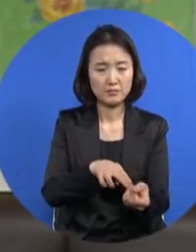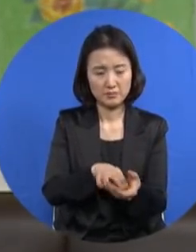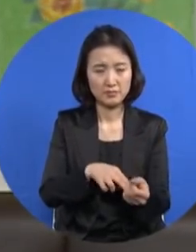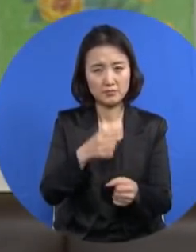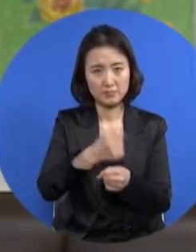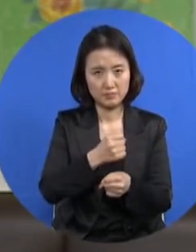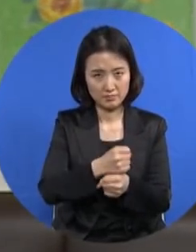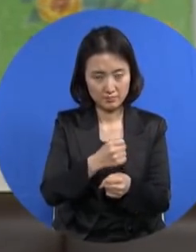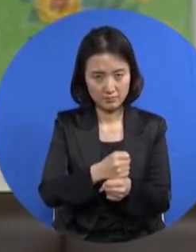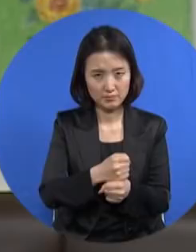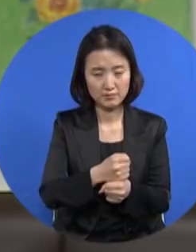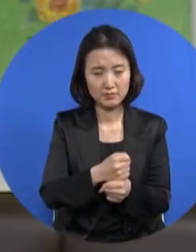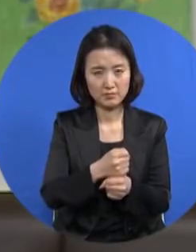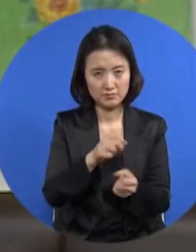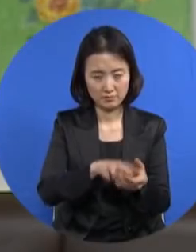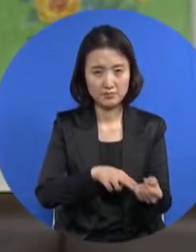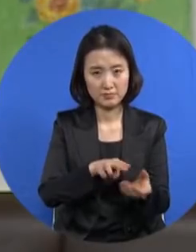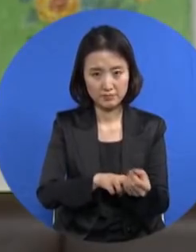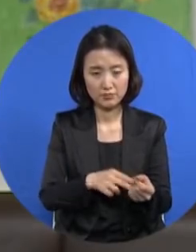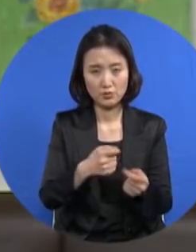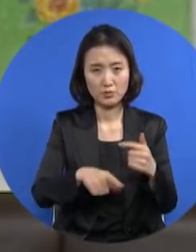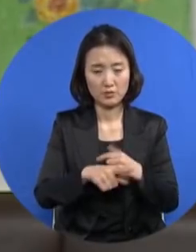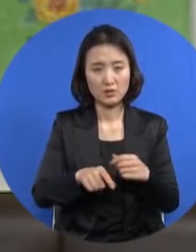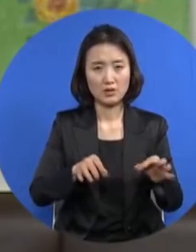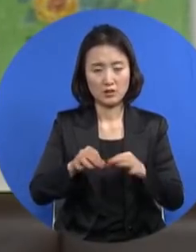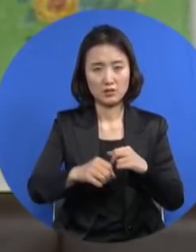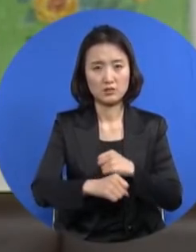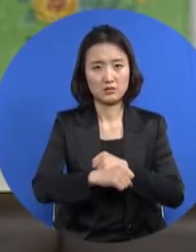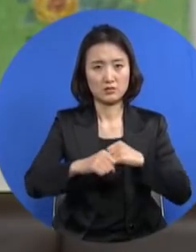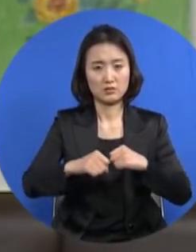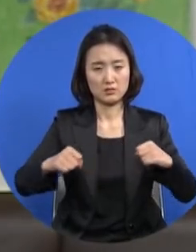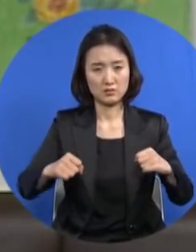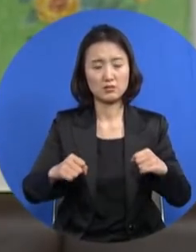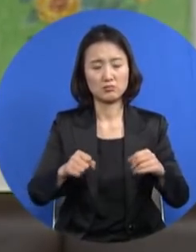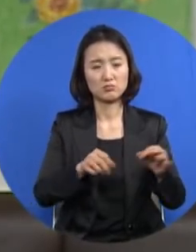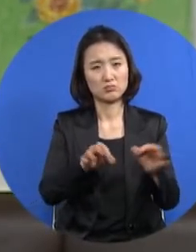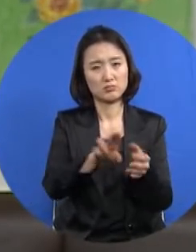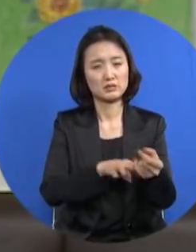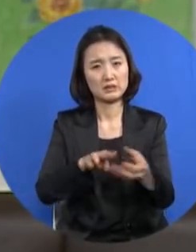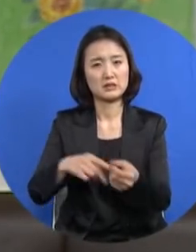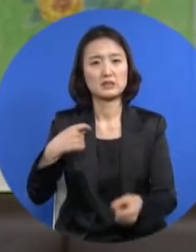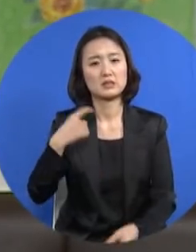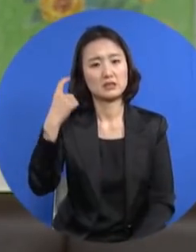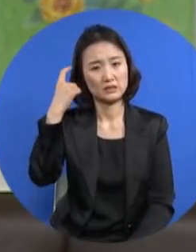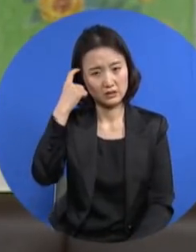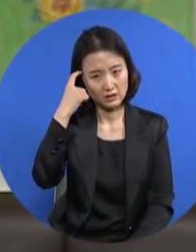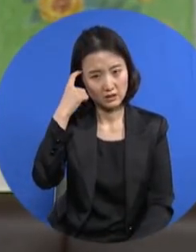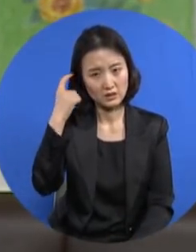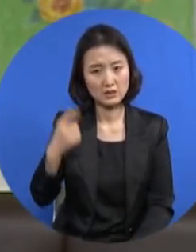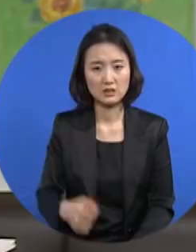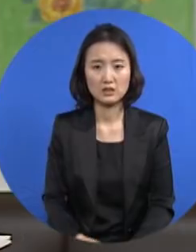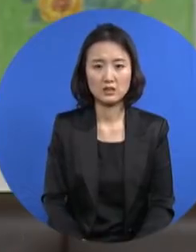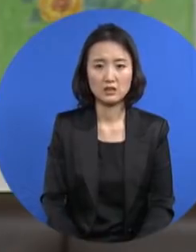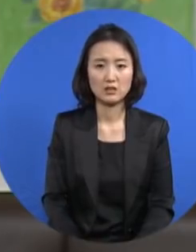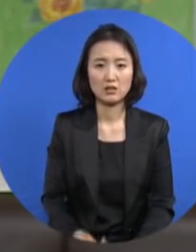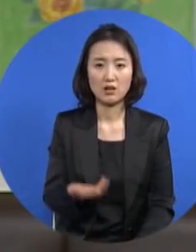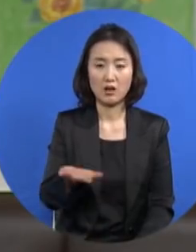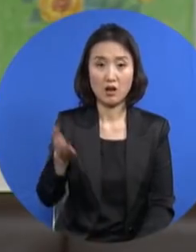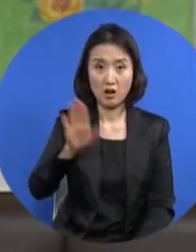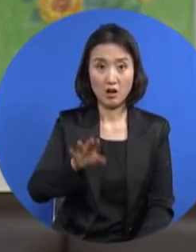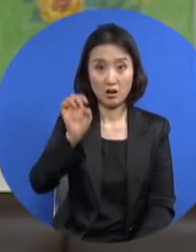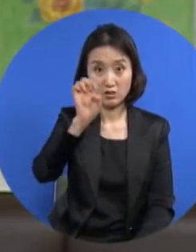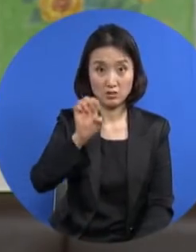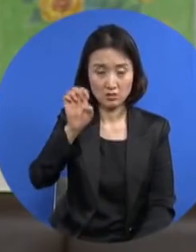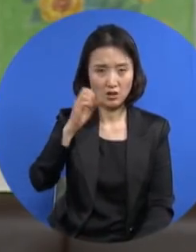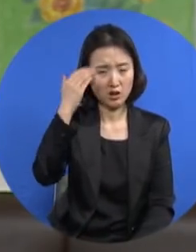시작하다가 좀더 나가서 더좀더큰 슈퍼체인에 점점점 팔까 이런 생각을 했어요. 일단 자본이 별로 안 드는. 그런데 유럽은